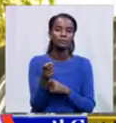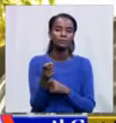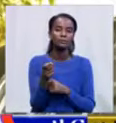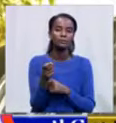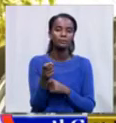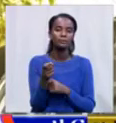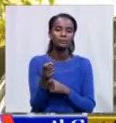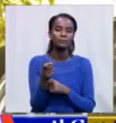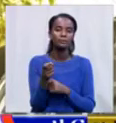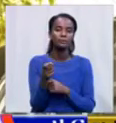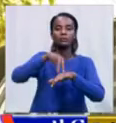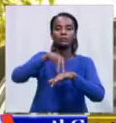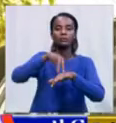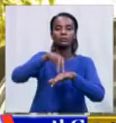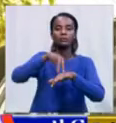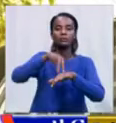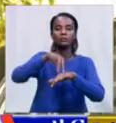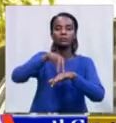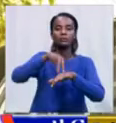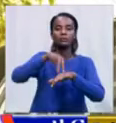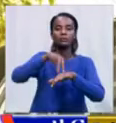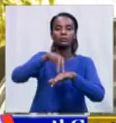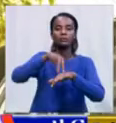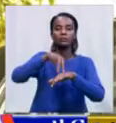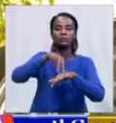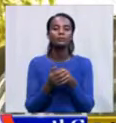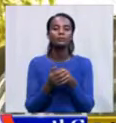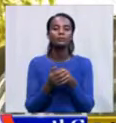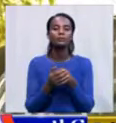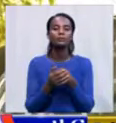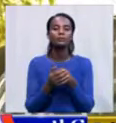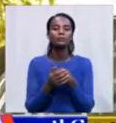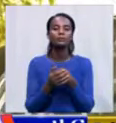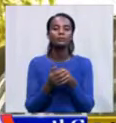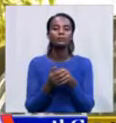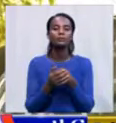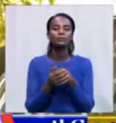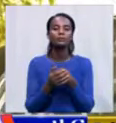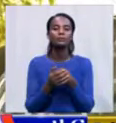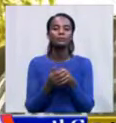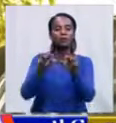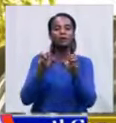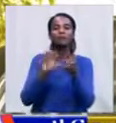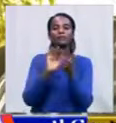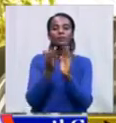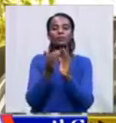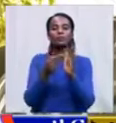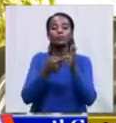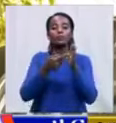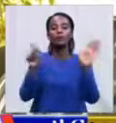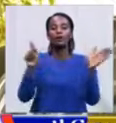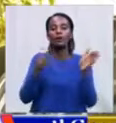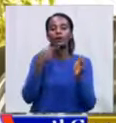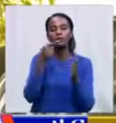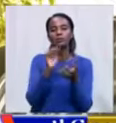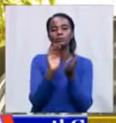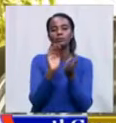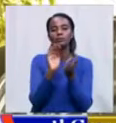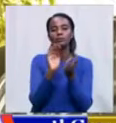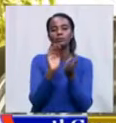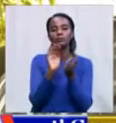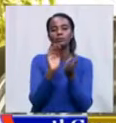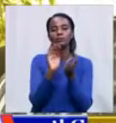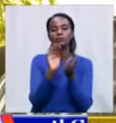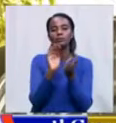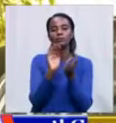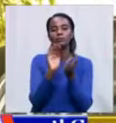አንዳንድ ተቋማትን መስዳቸው እርምጃዎች ውጤቱ የከፋ ይሆናል፣ ጎላ ያለ ነው የሚሆነው። በምን በኩል?